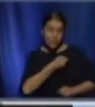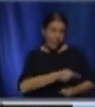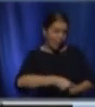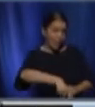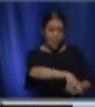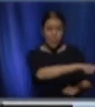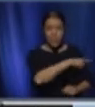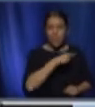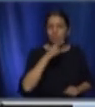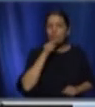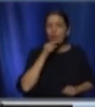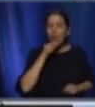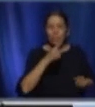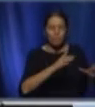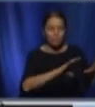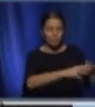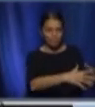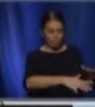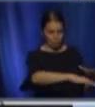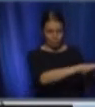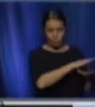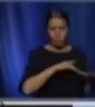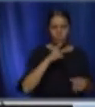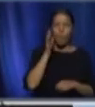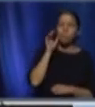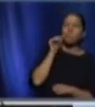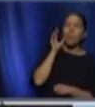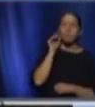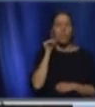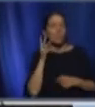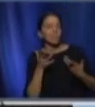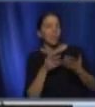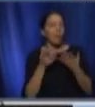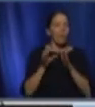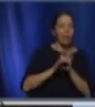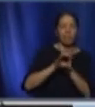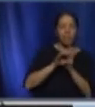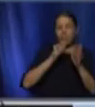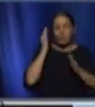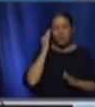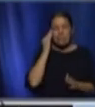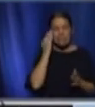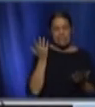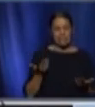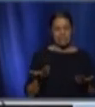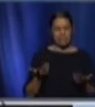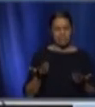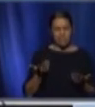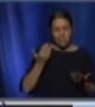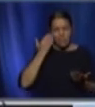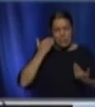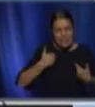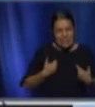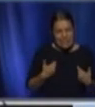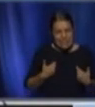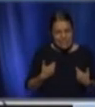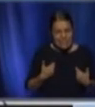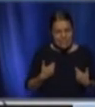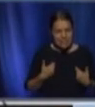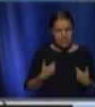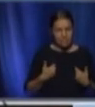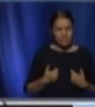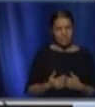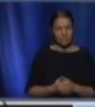on respecte peut-être un petit peu moins les consignes. Peut-être. J'évoque cette possibilité-là. Donc, il peut y avoir une question